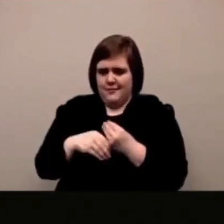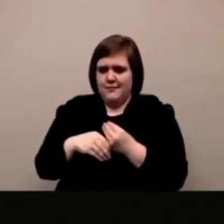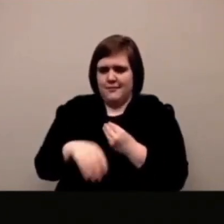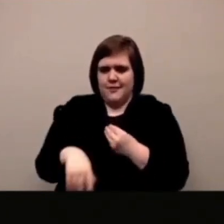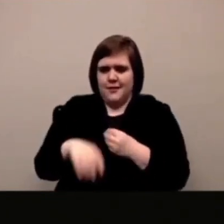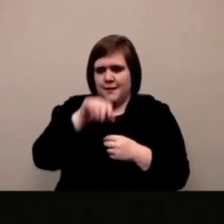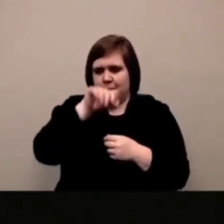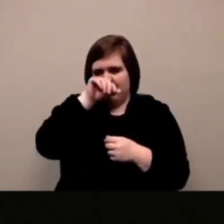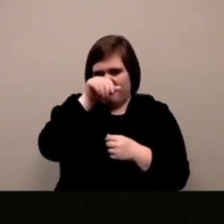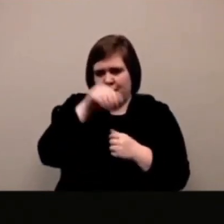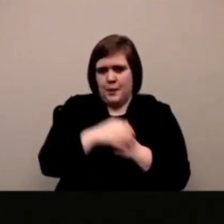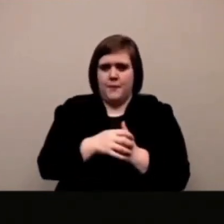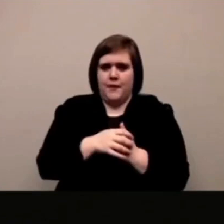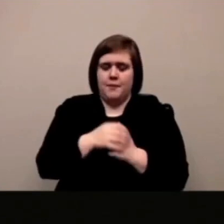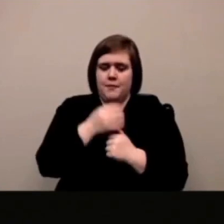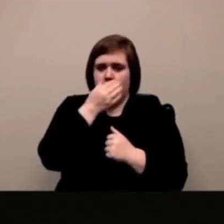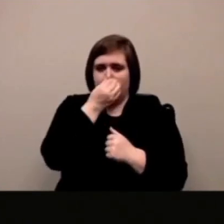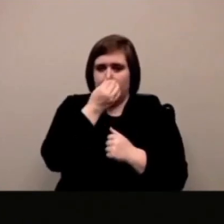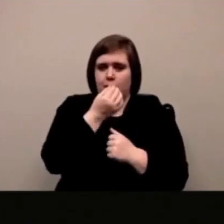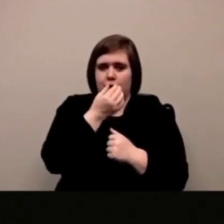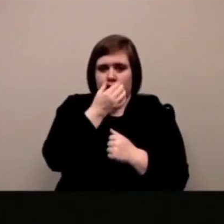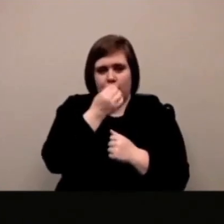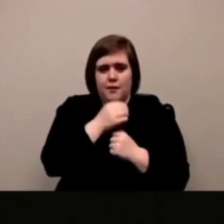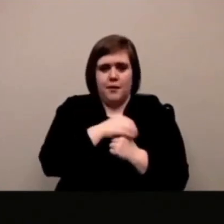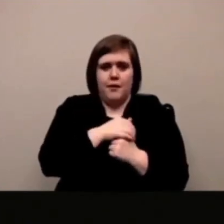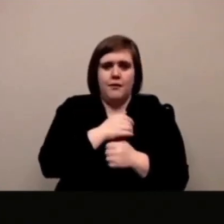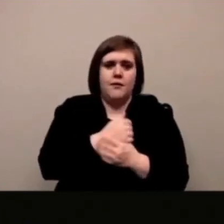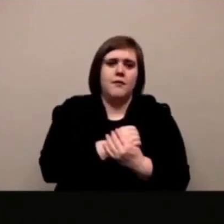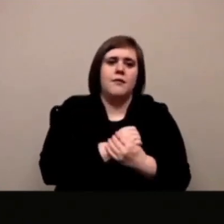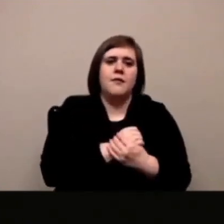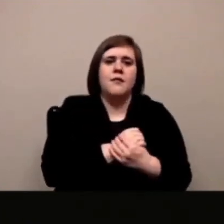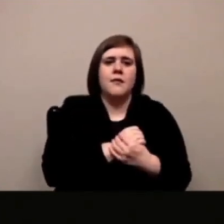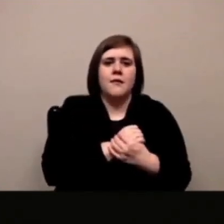ロビーさんの第2のバージョンですね